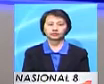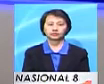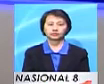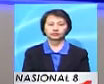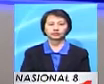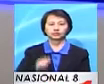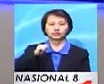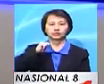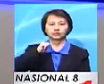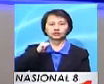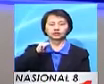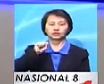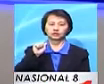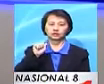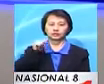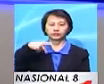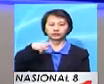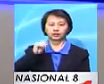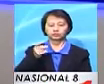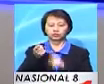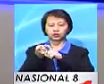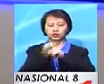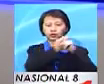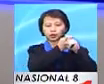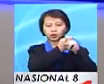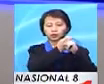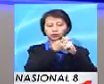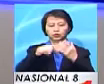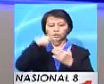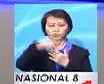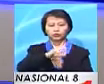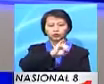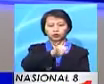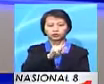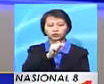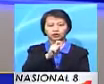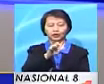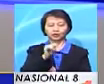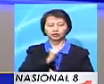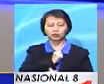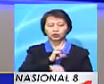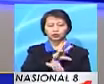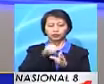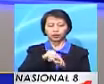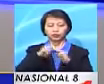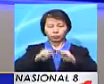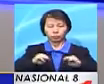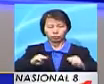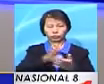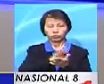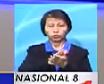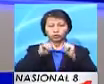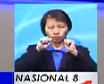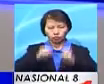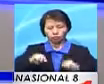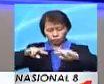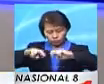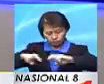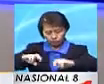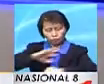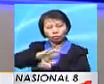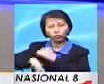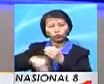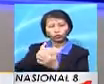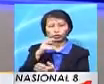Angkatan Pertahanan Awam Malaysia APM menggantung serta-merta program jati diri membabitkan pelajar sekolah bagi membolehkan siasatan menyeluruh